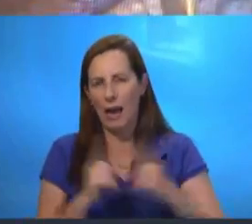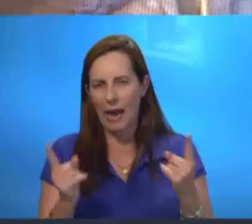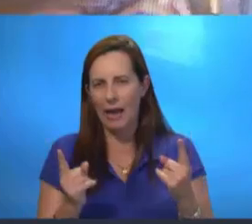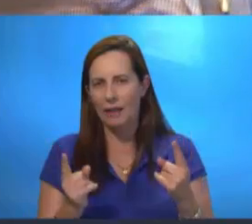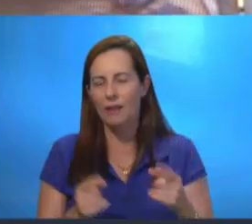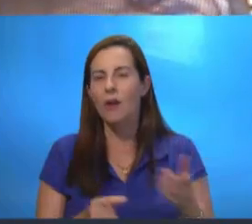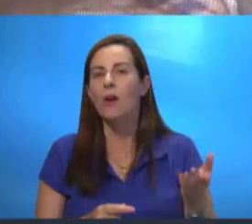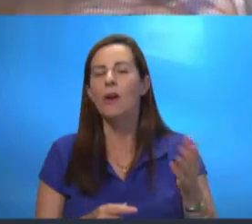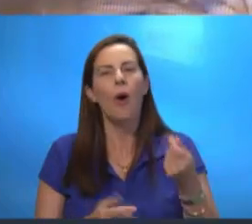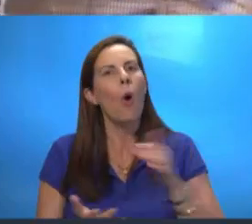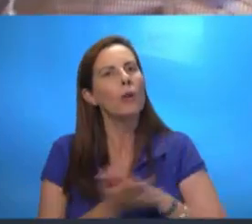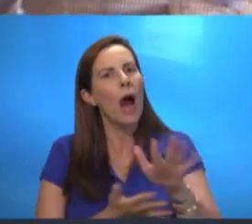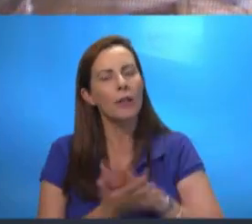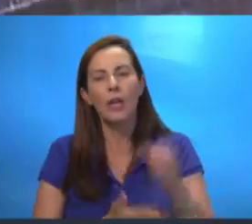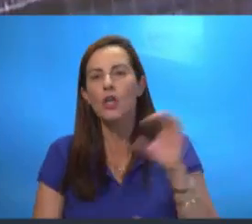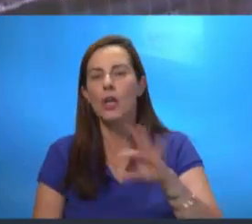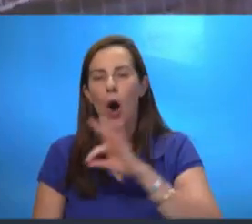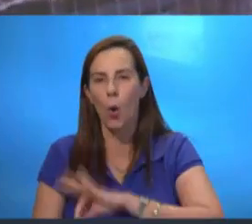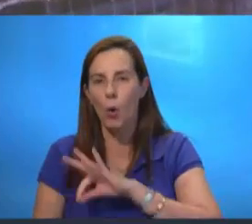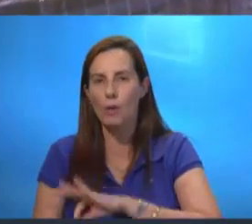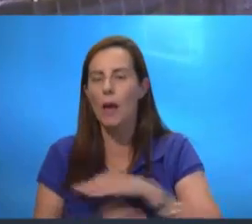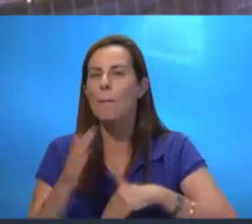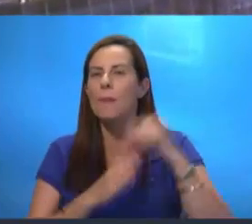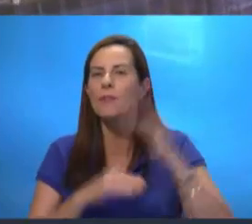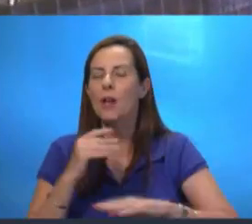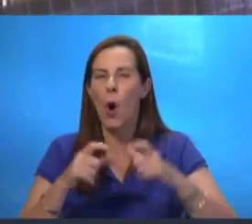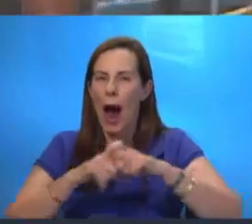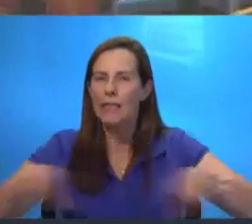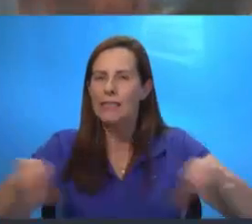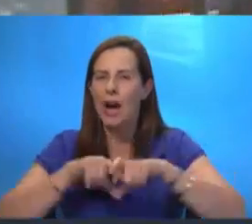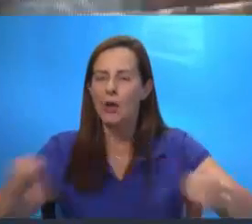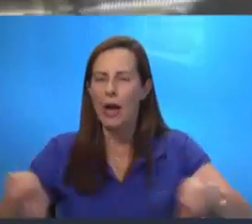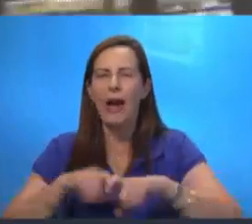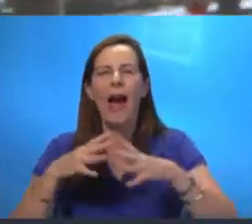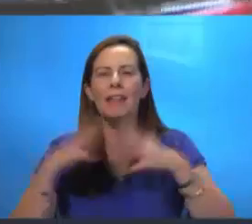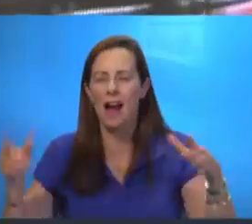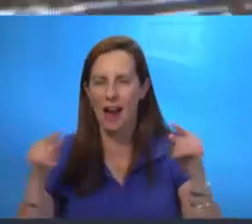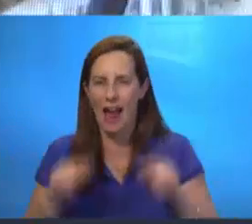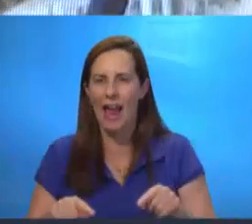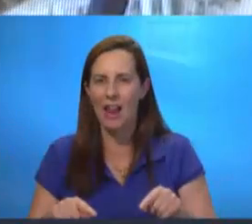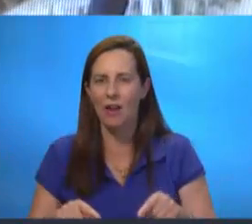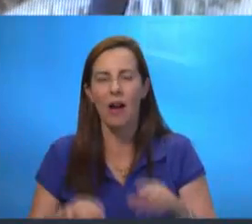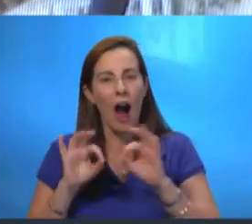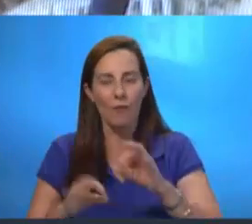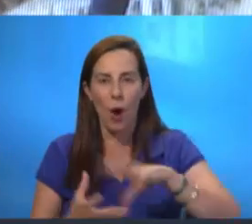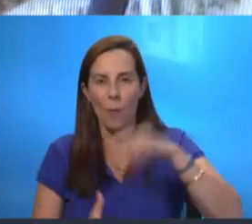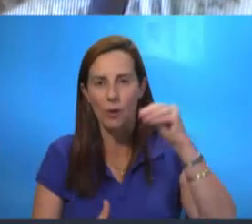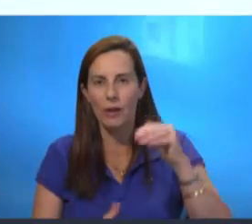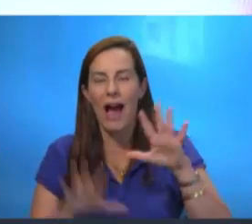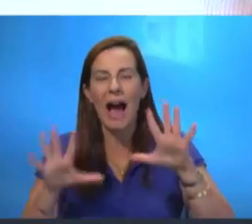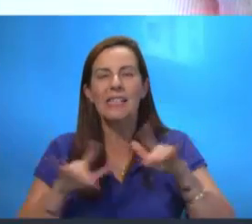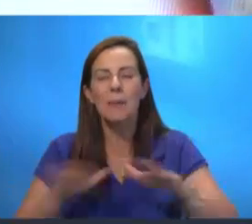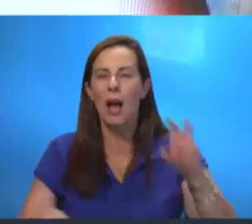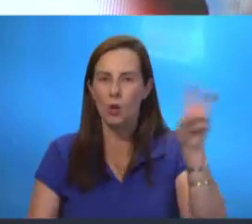הון עתק השקיעה רוסיה בבניית האצטדיונים, אצטדיוני הענק הללו עבור המונדיאל. 10 מיליארד